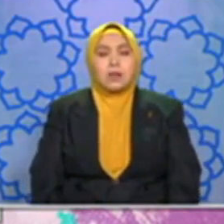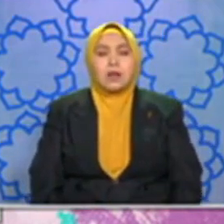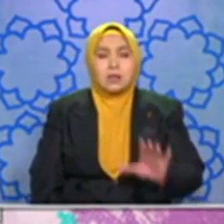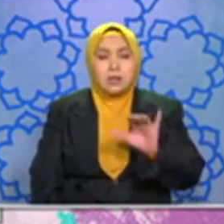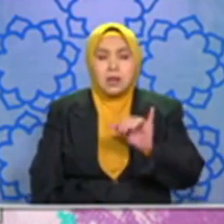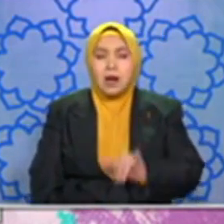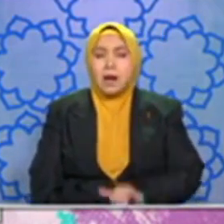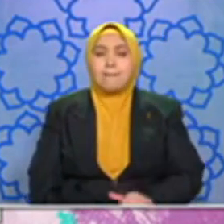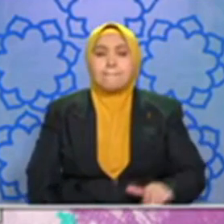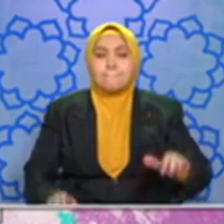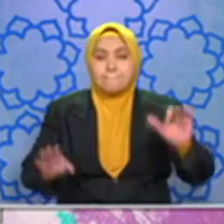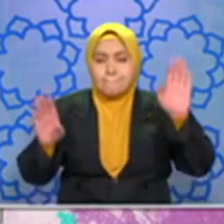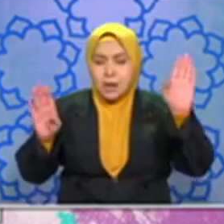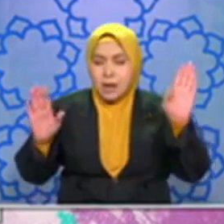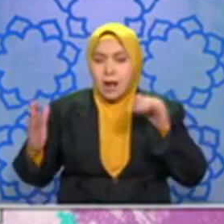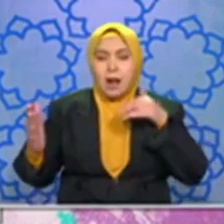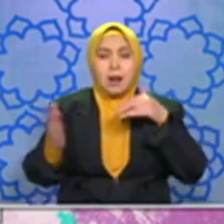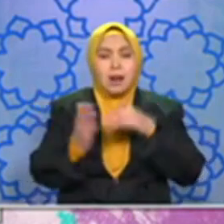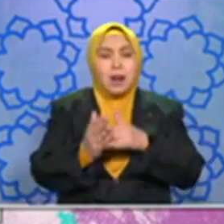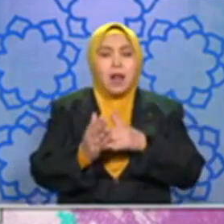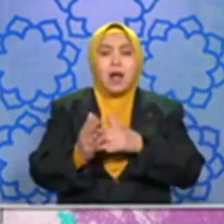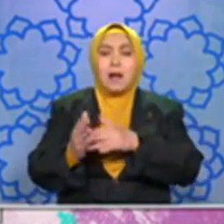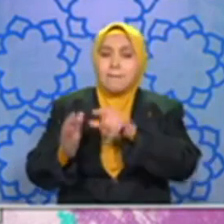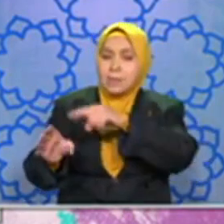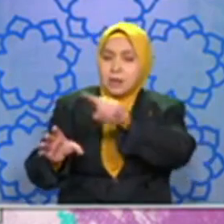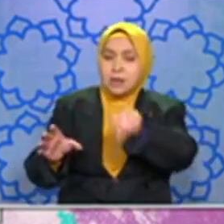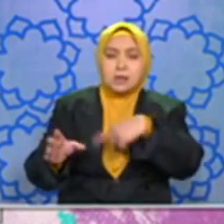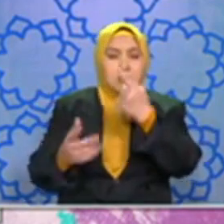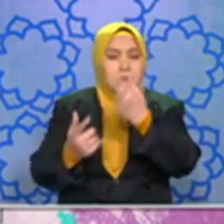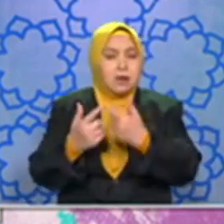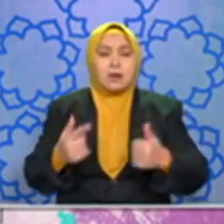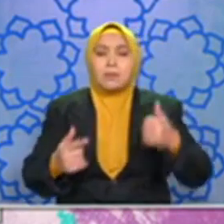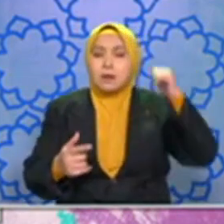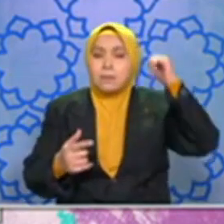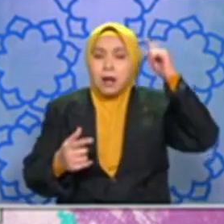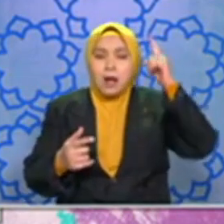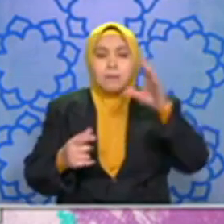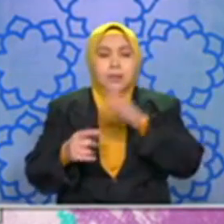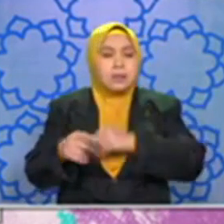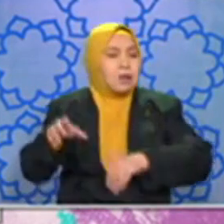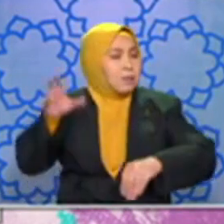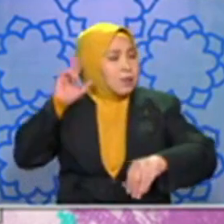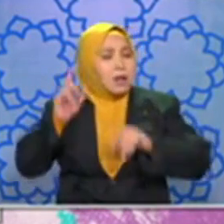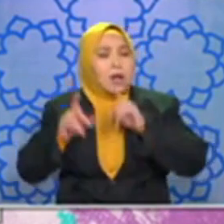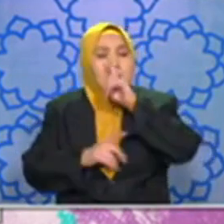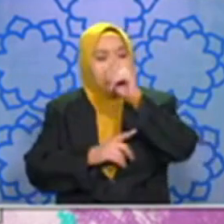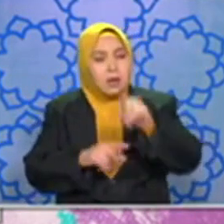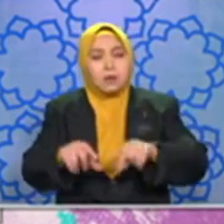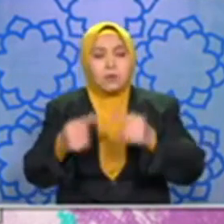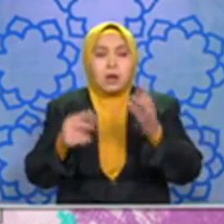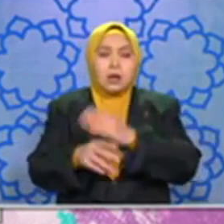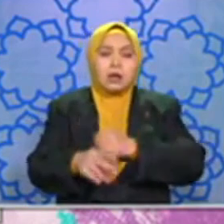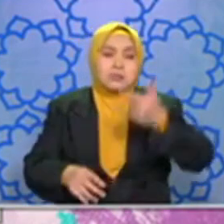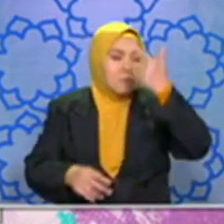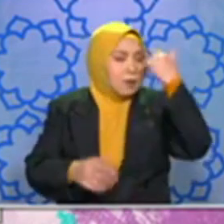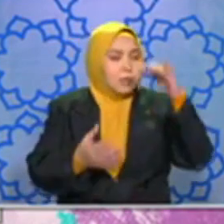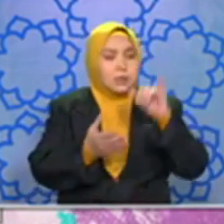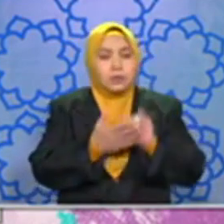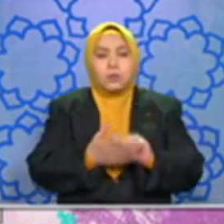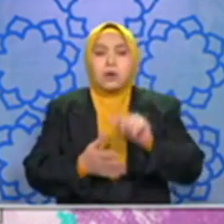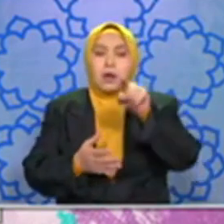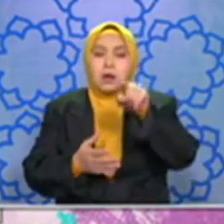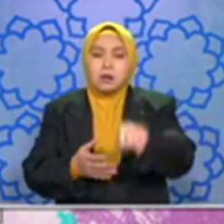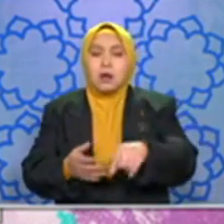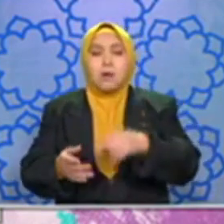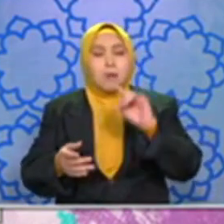وإذا ذكرت ربك في القرآن وحده